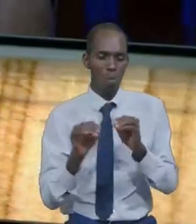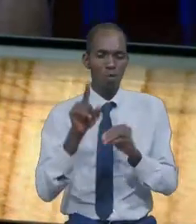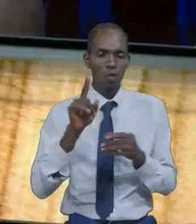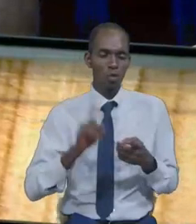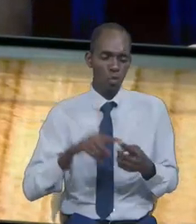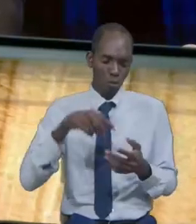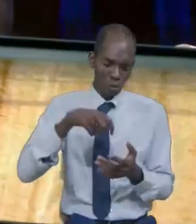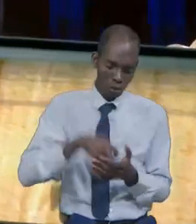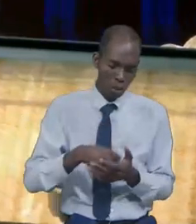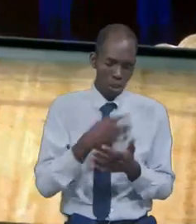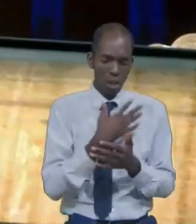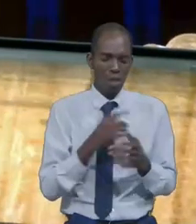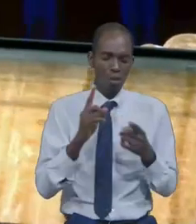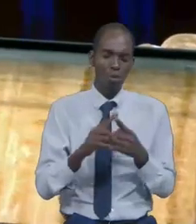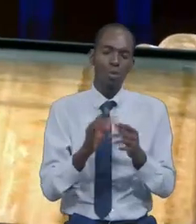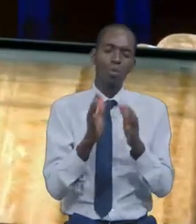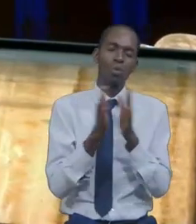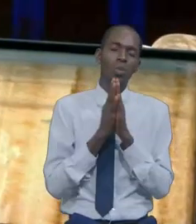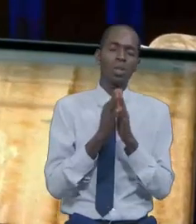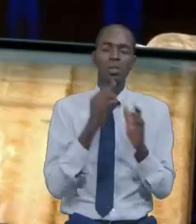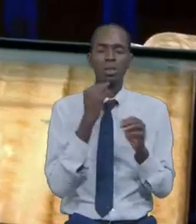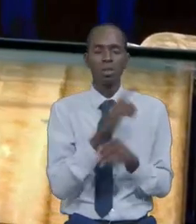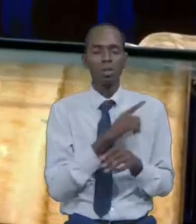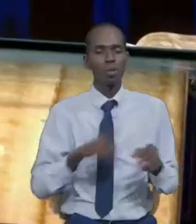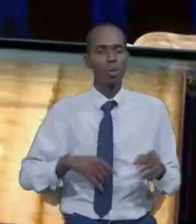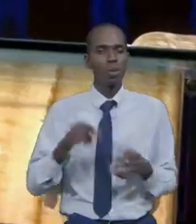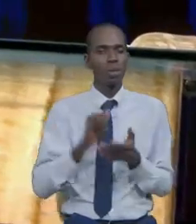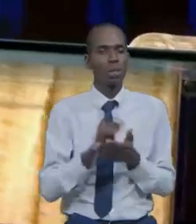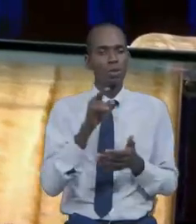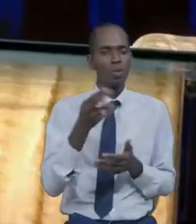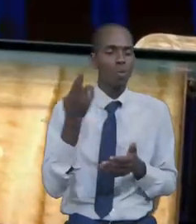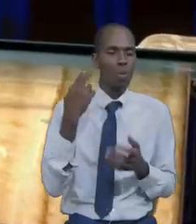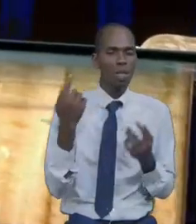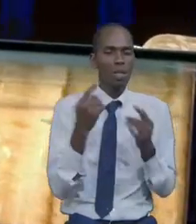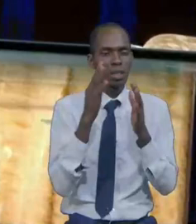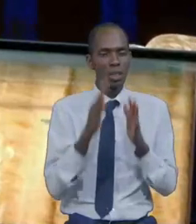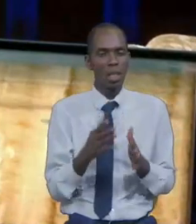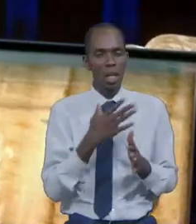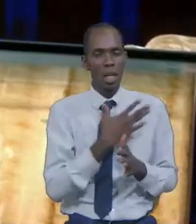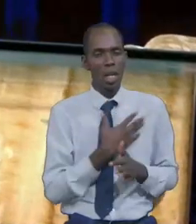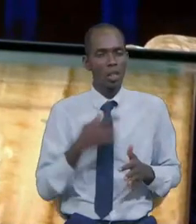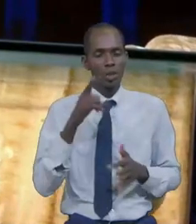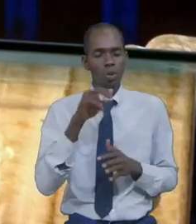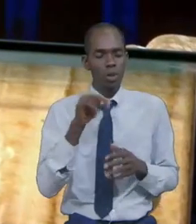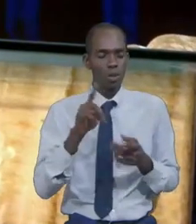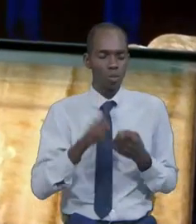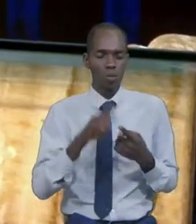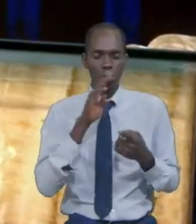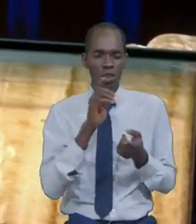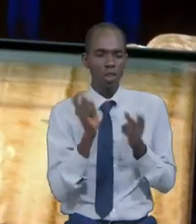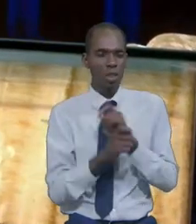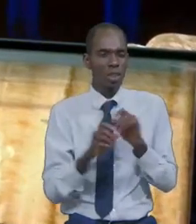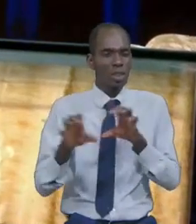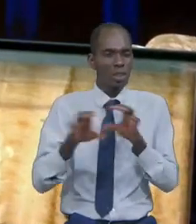tu as dit: Seigneur, oui, je suis pécheur, je dois être sauvé. Est-ce que cela a lieu? Est-ce que